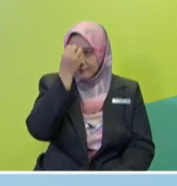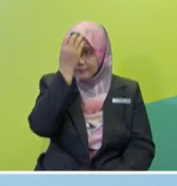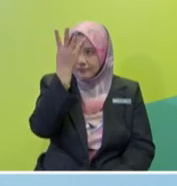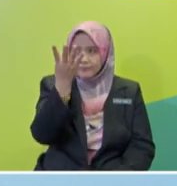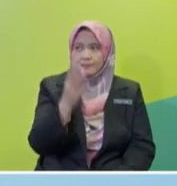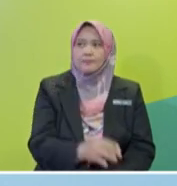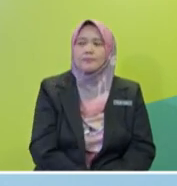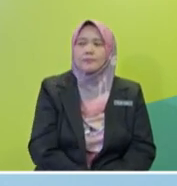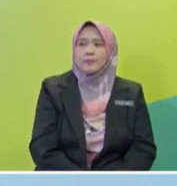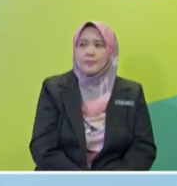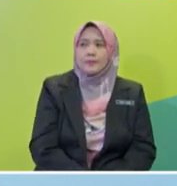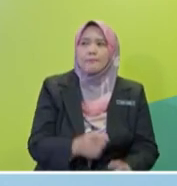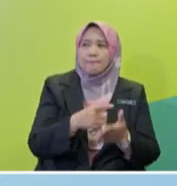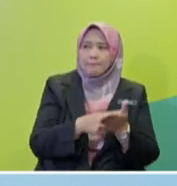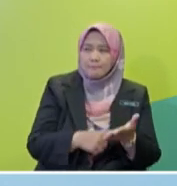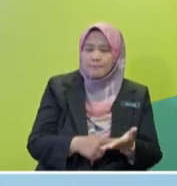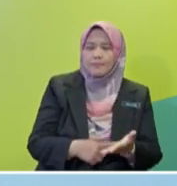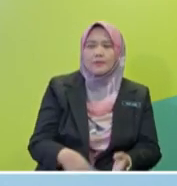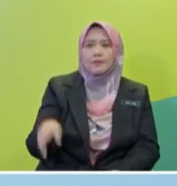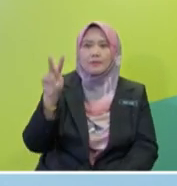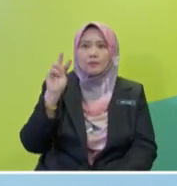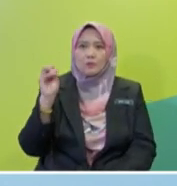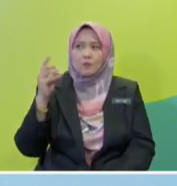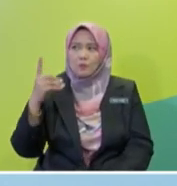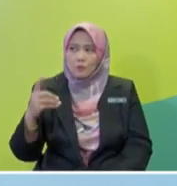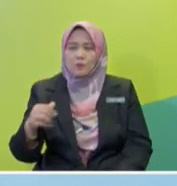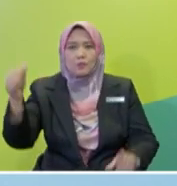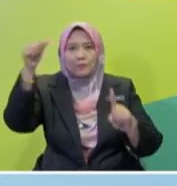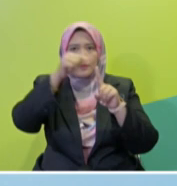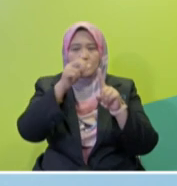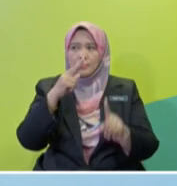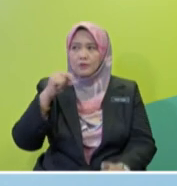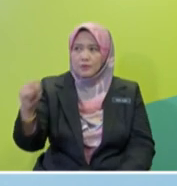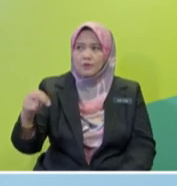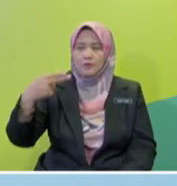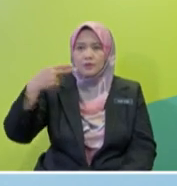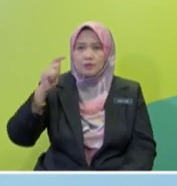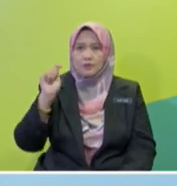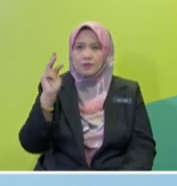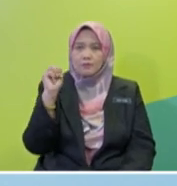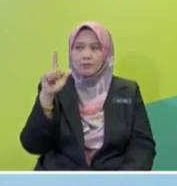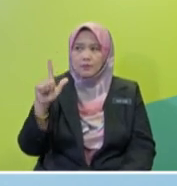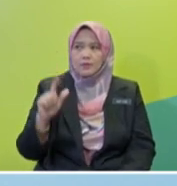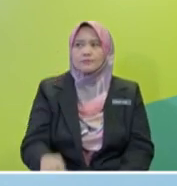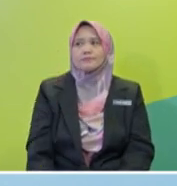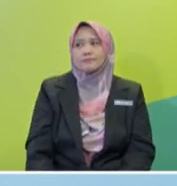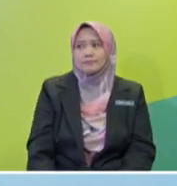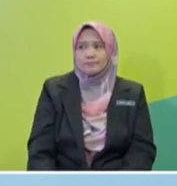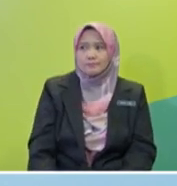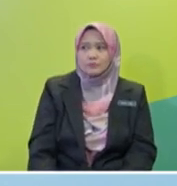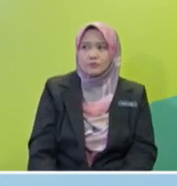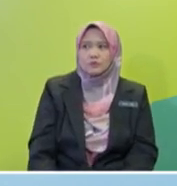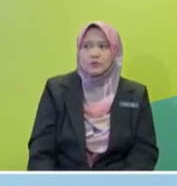arahan ini adalah singkat dan bagi hypertex maka language yang